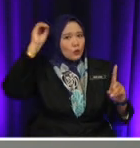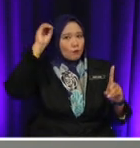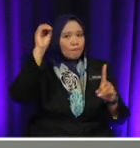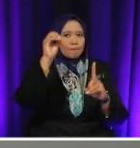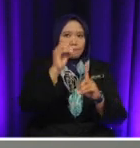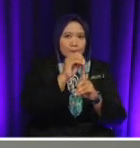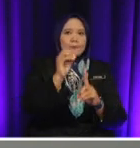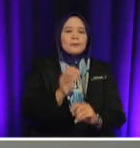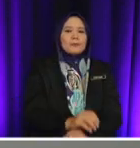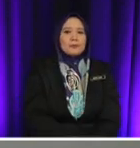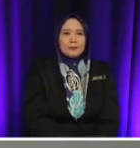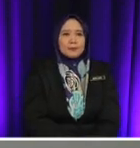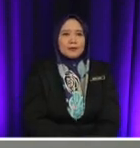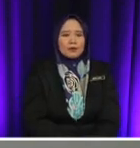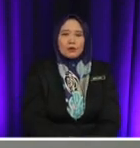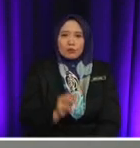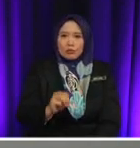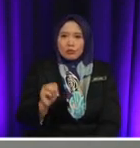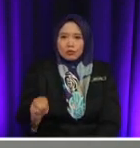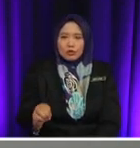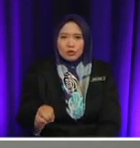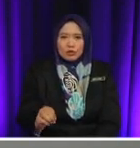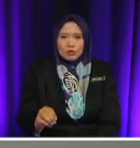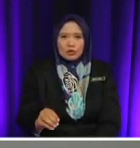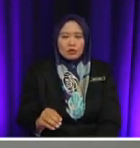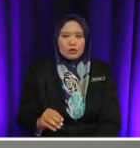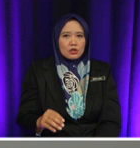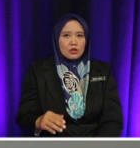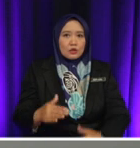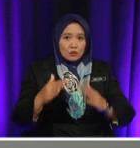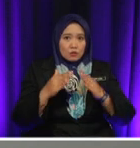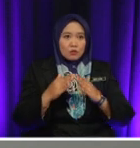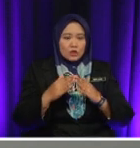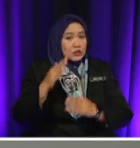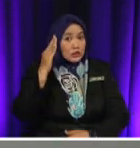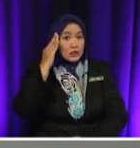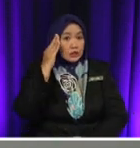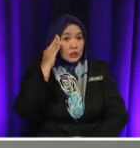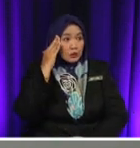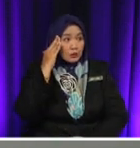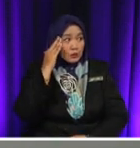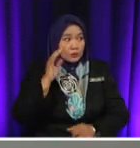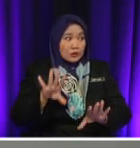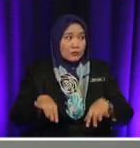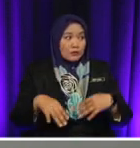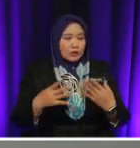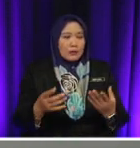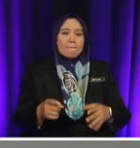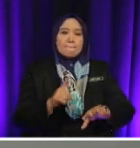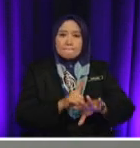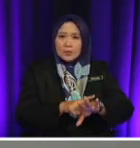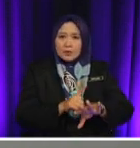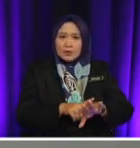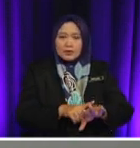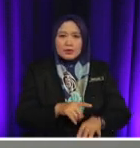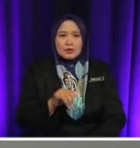murid-murid di rumah pun dah mendalami tentang format pentaksiran ni Cikgu Cuba lajukan sedikit okey masa